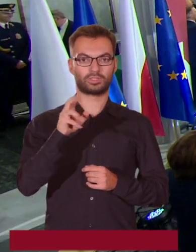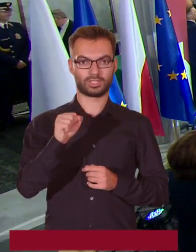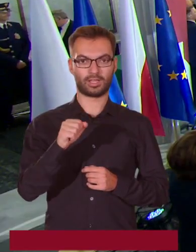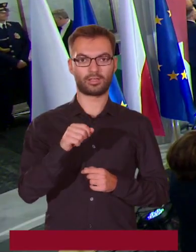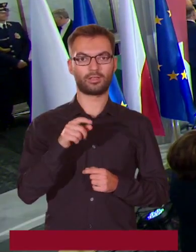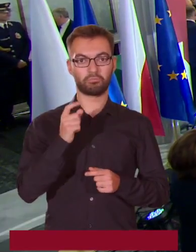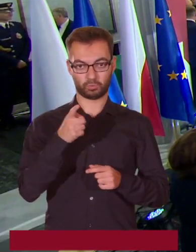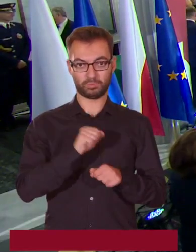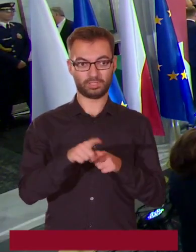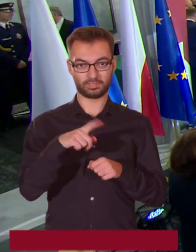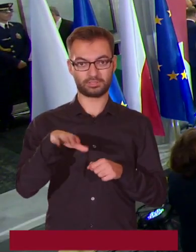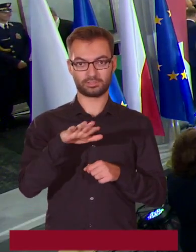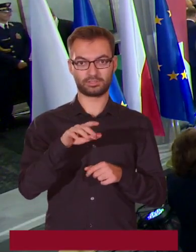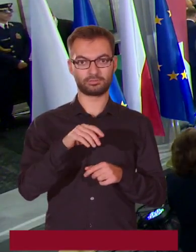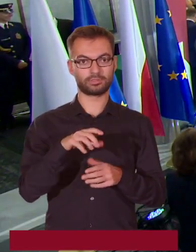Nie ma, tak?